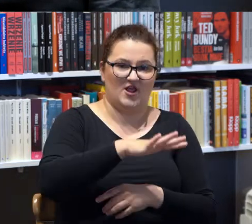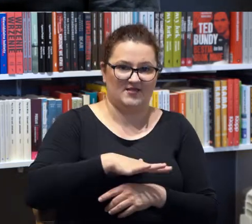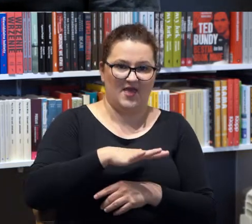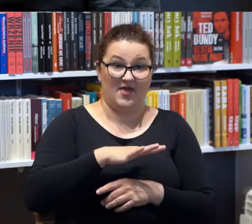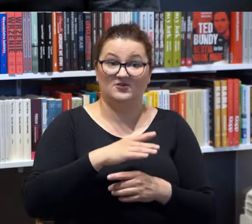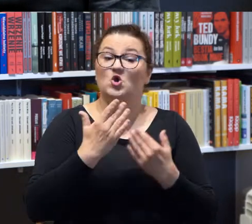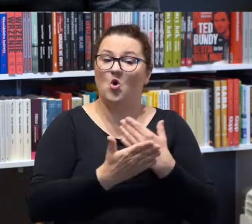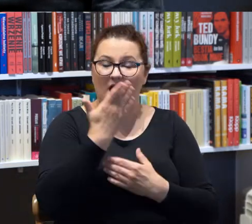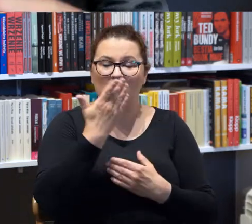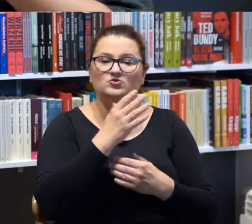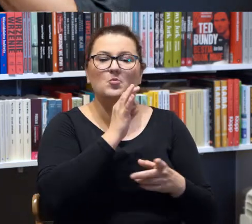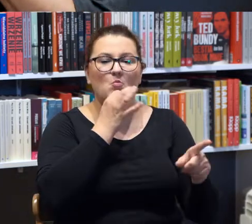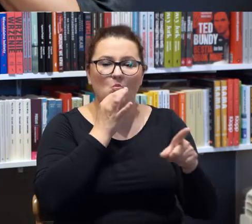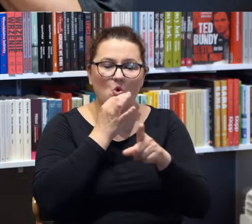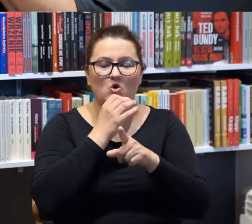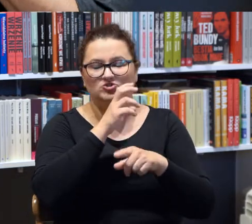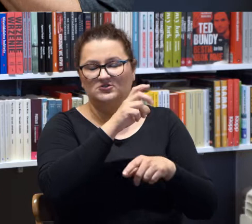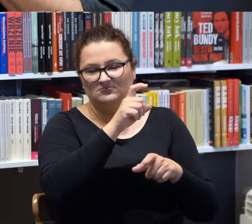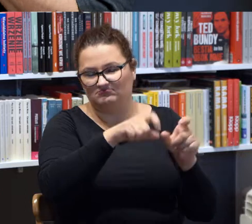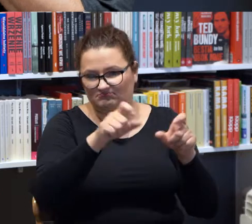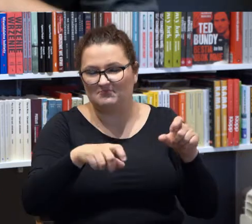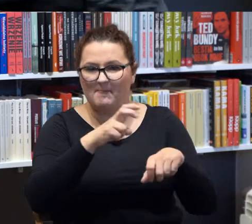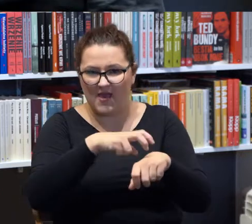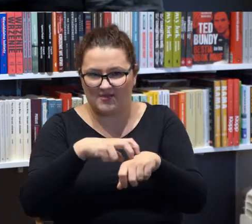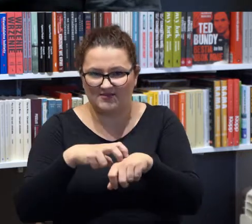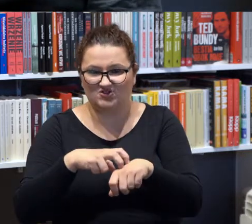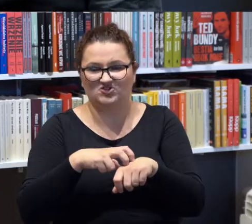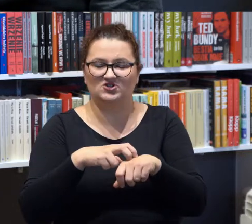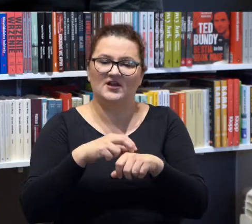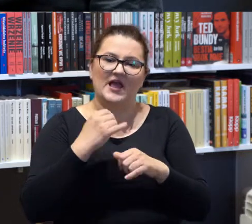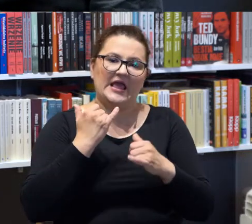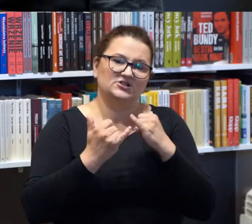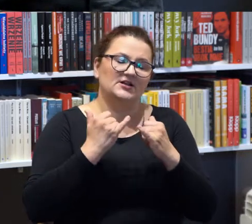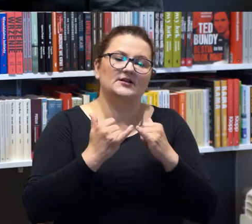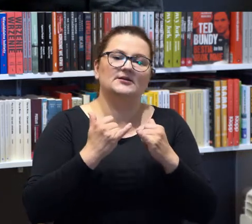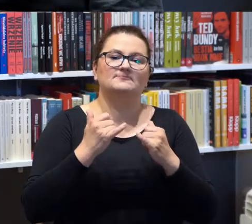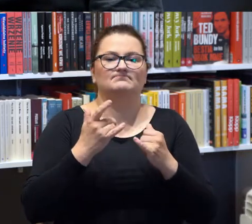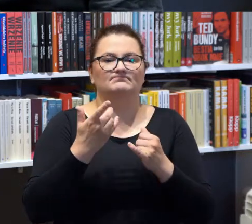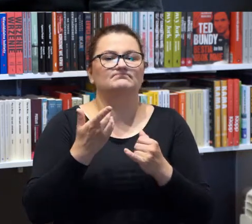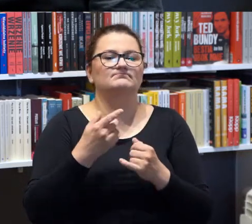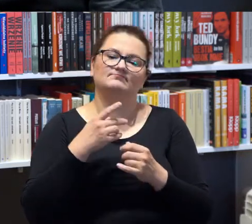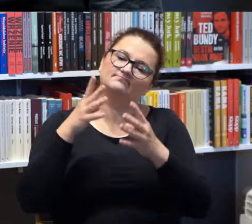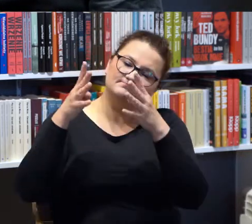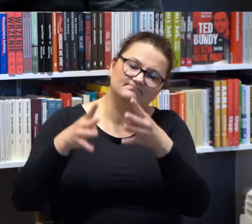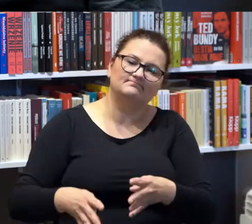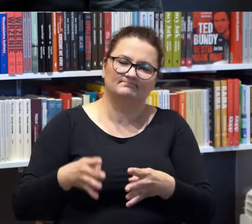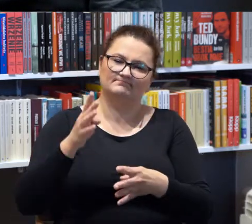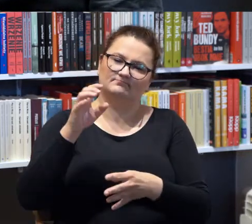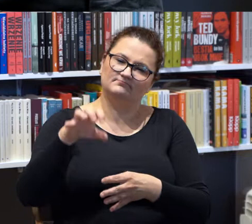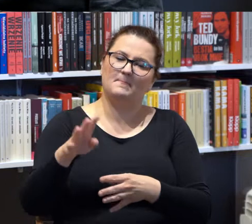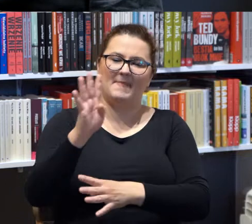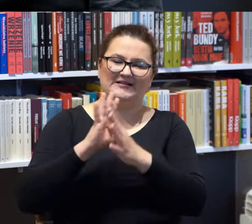medycy, mając do wyboru jakiś zespół cech, które miałyby określać pacjenta uzależnionego,